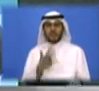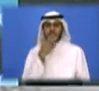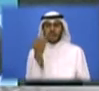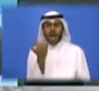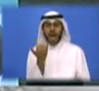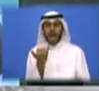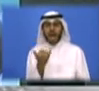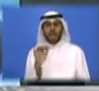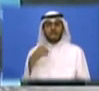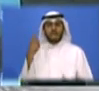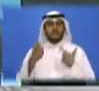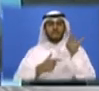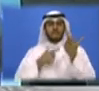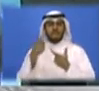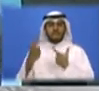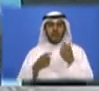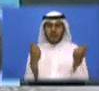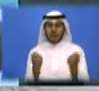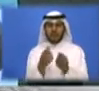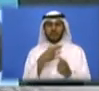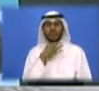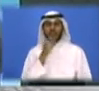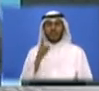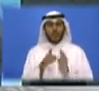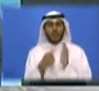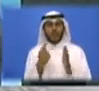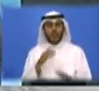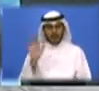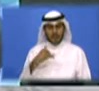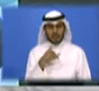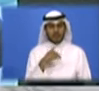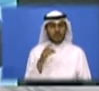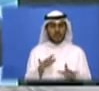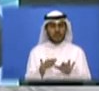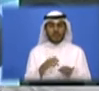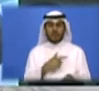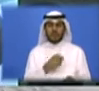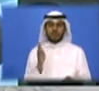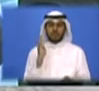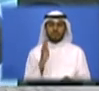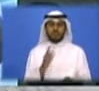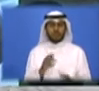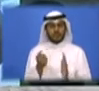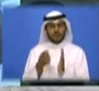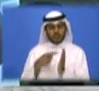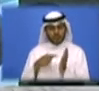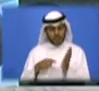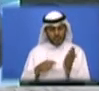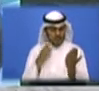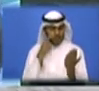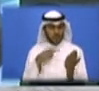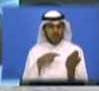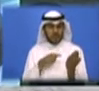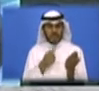سهالة، كون مراجعة جديدة، فتحوا مثل ملف بالكمبيوتر، عطوني استبيان، سألوني أسئلة